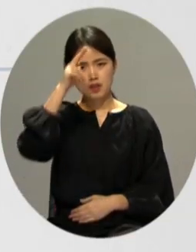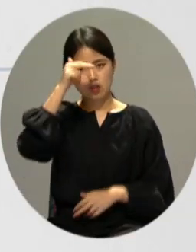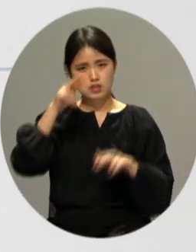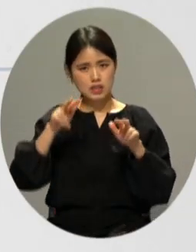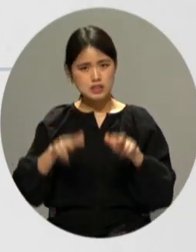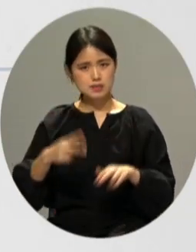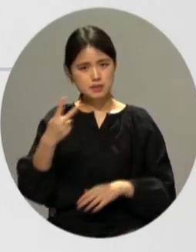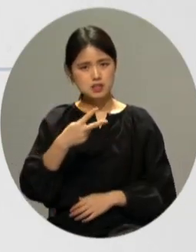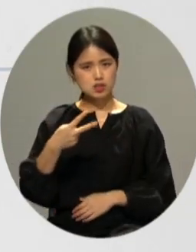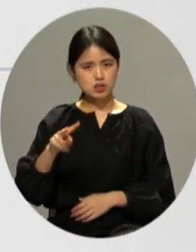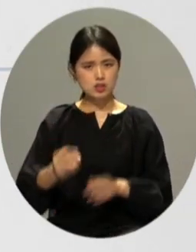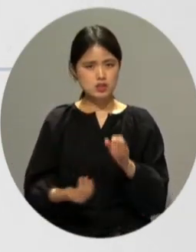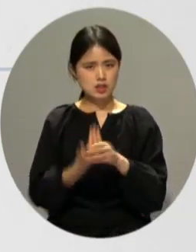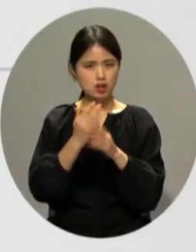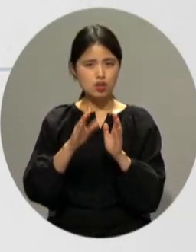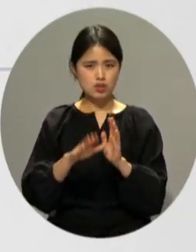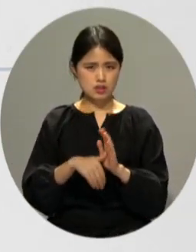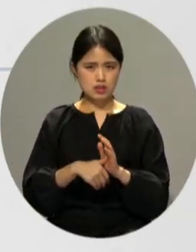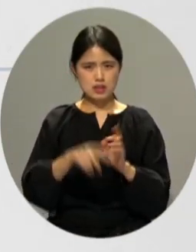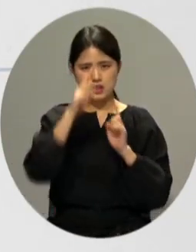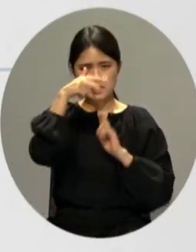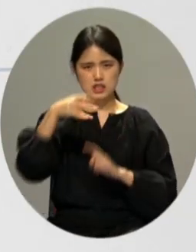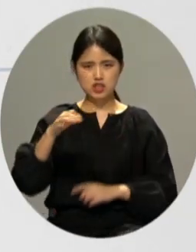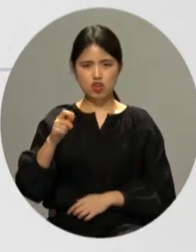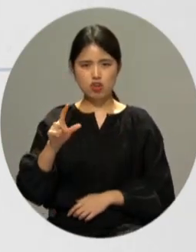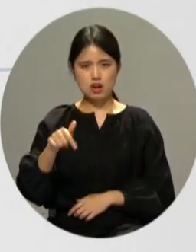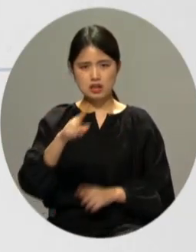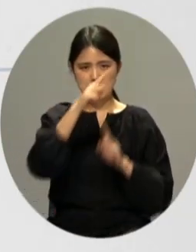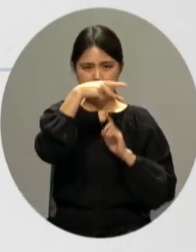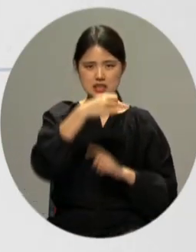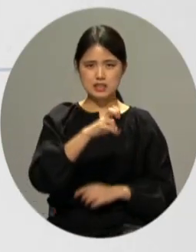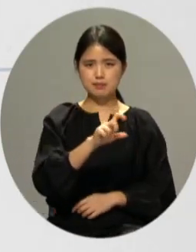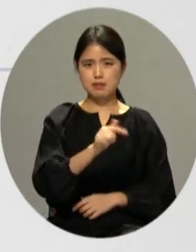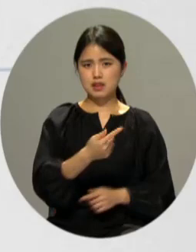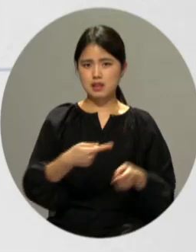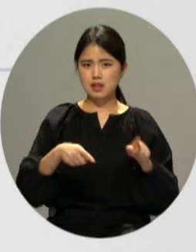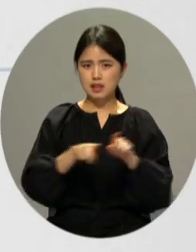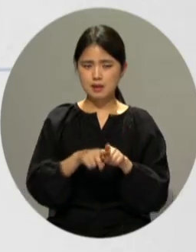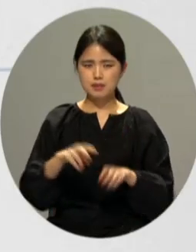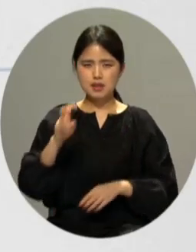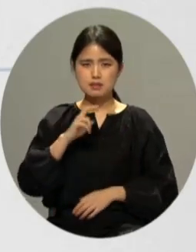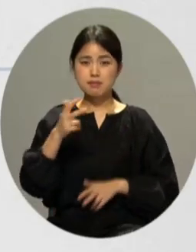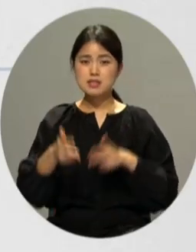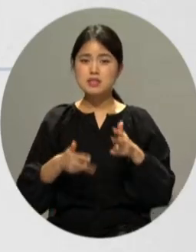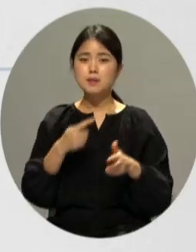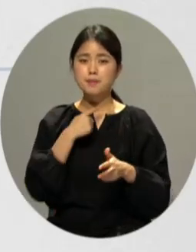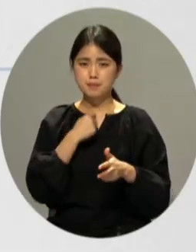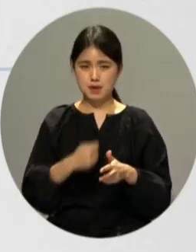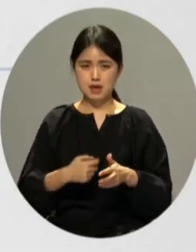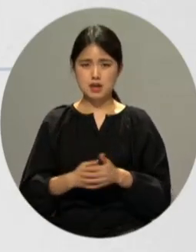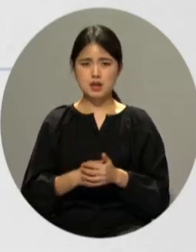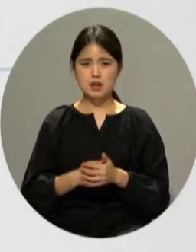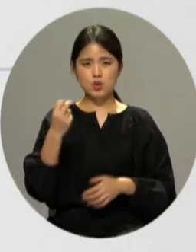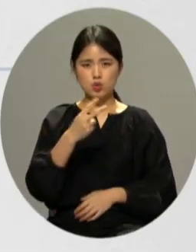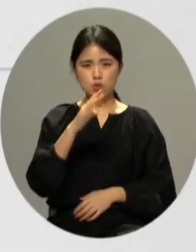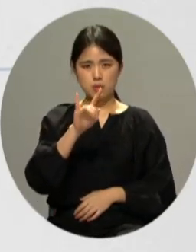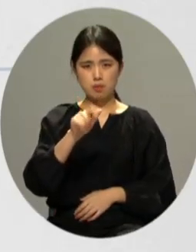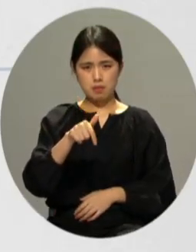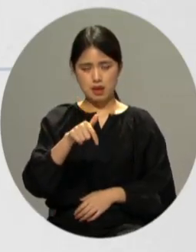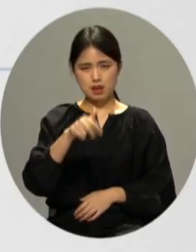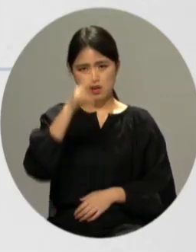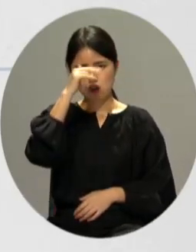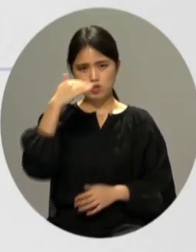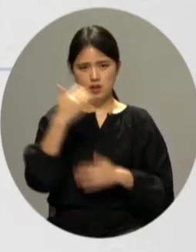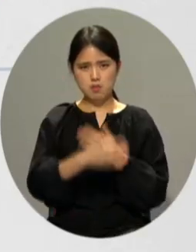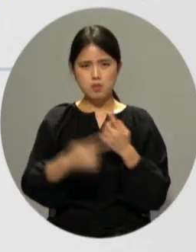경찰은 현재 2002년 사건 당시 이정학이 이승만과 함께 전주에서 음반사업을 했다는 점 또 백경사 모멘안